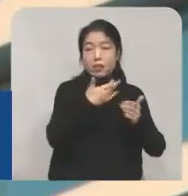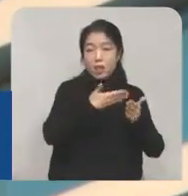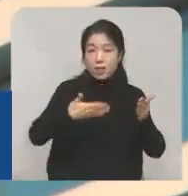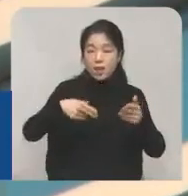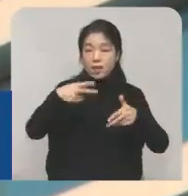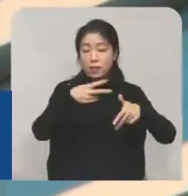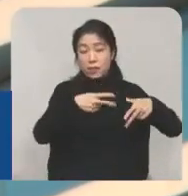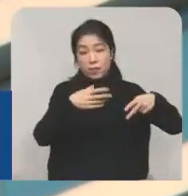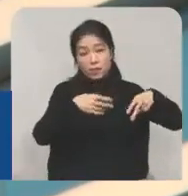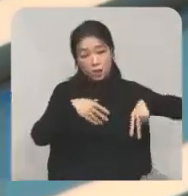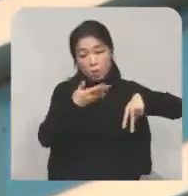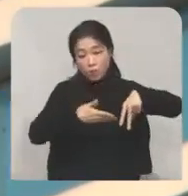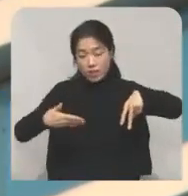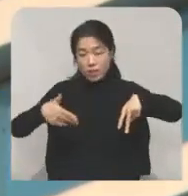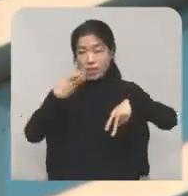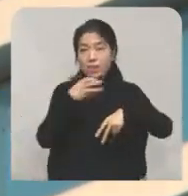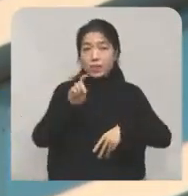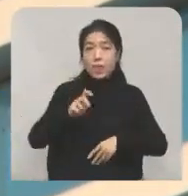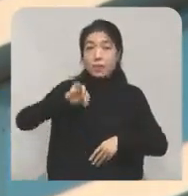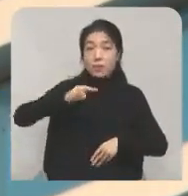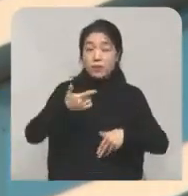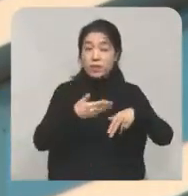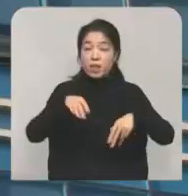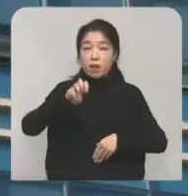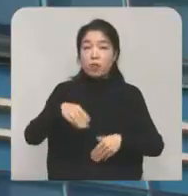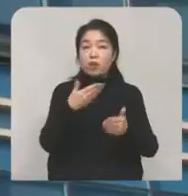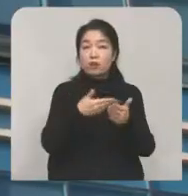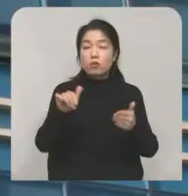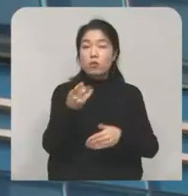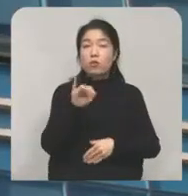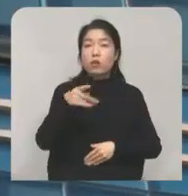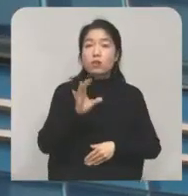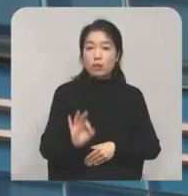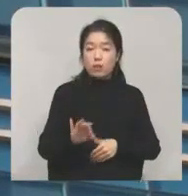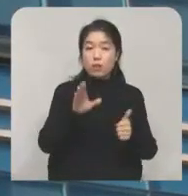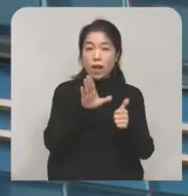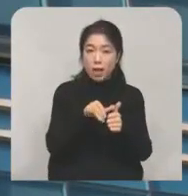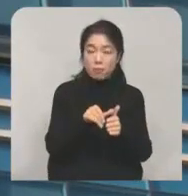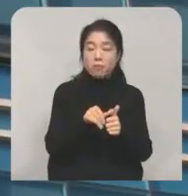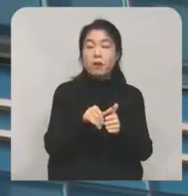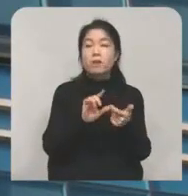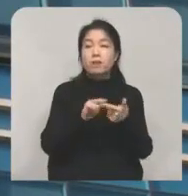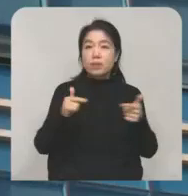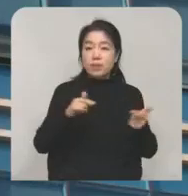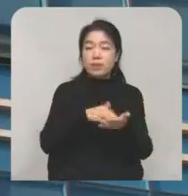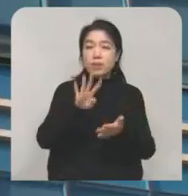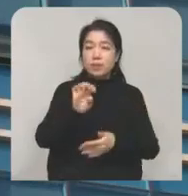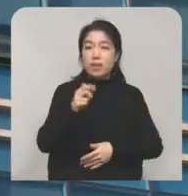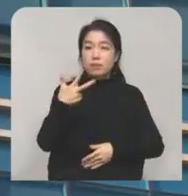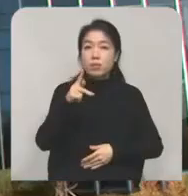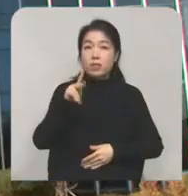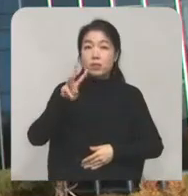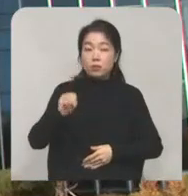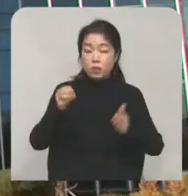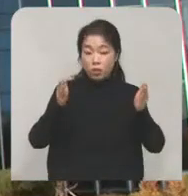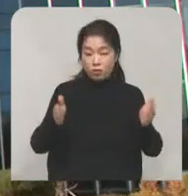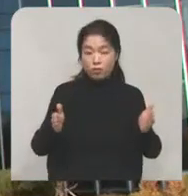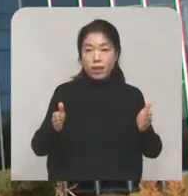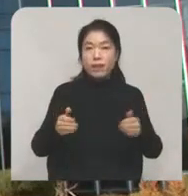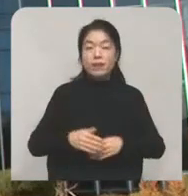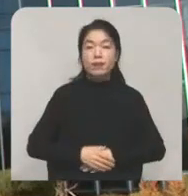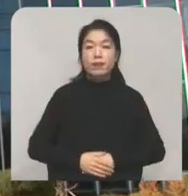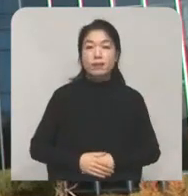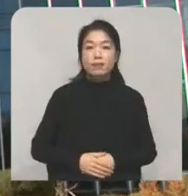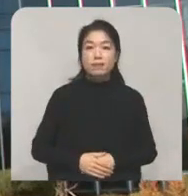섬김 강 탐진강 과 황주 천 판 용강 함평 지석 천둥 47km 구간입니다